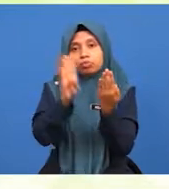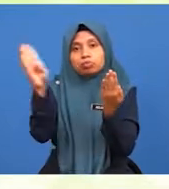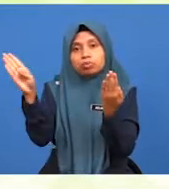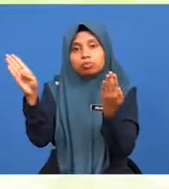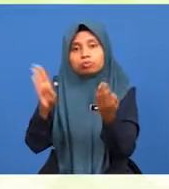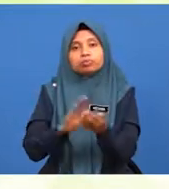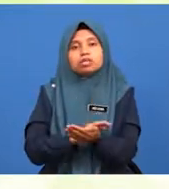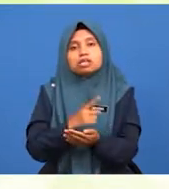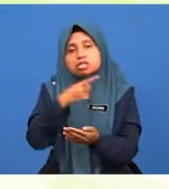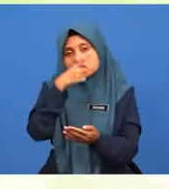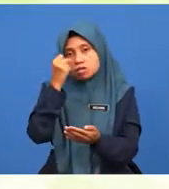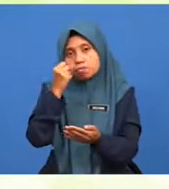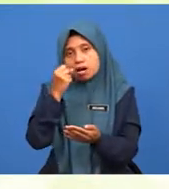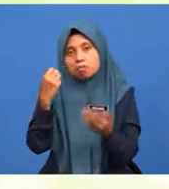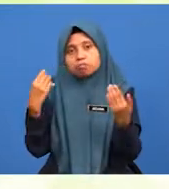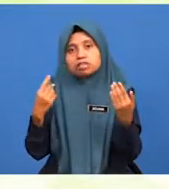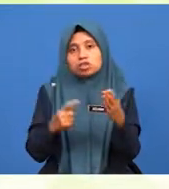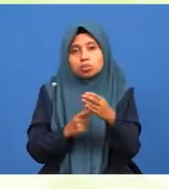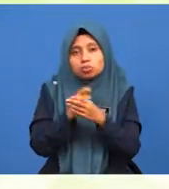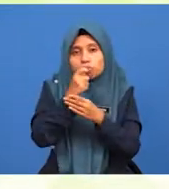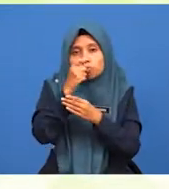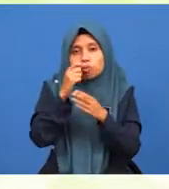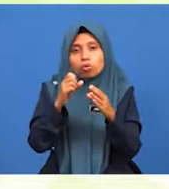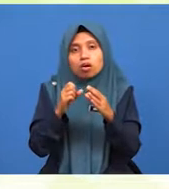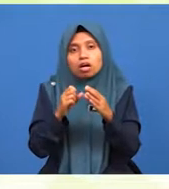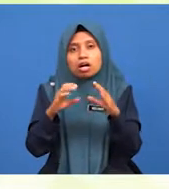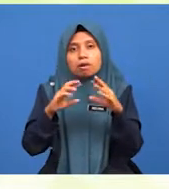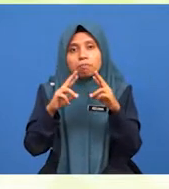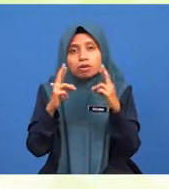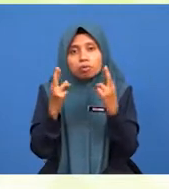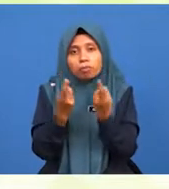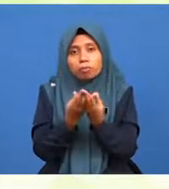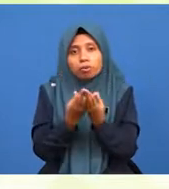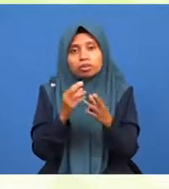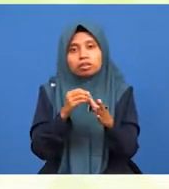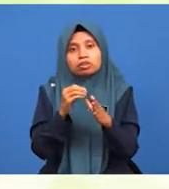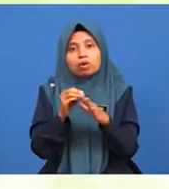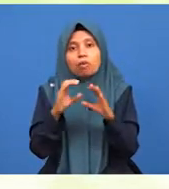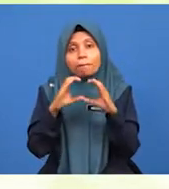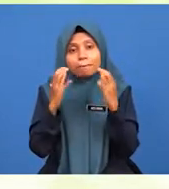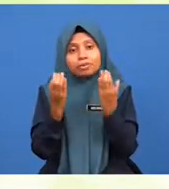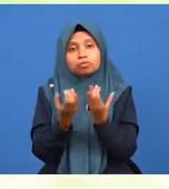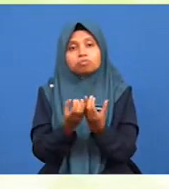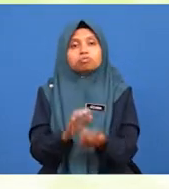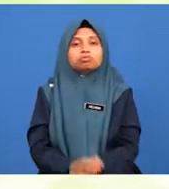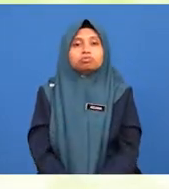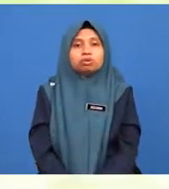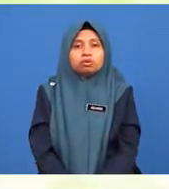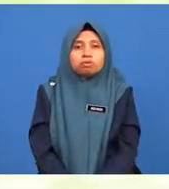tumbuhan yang dinyatakan itu tumbuh secara berumpun atau berkumpul.